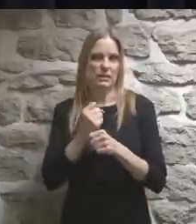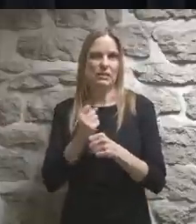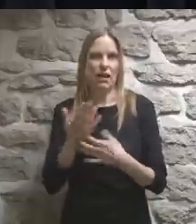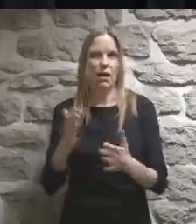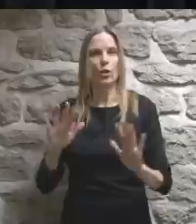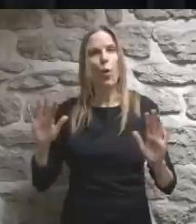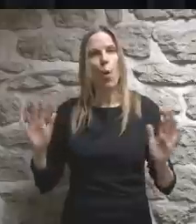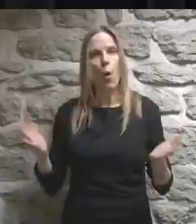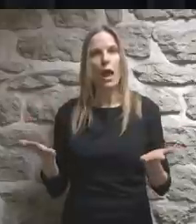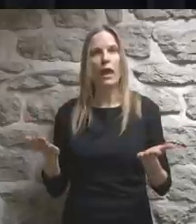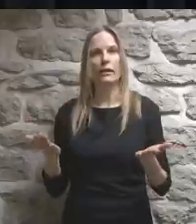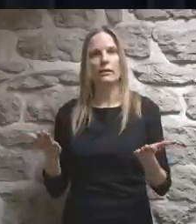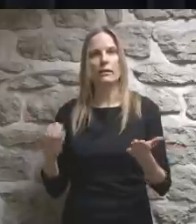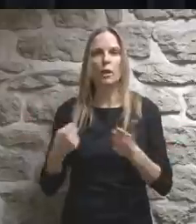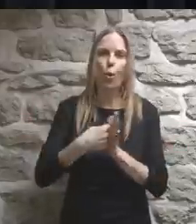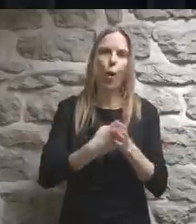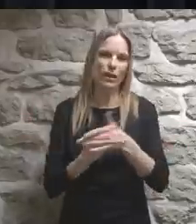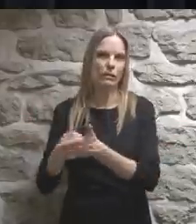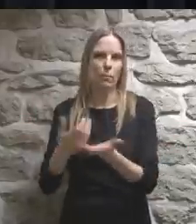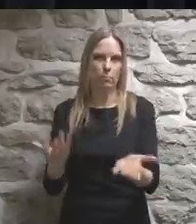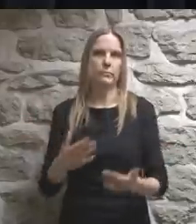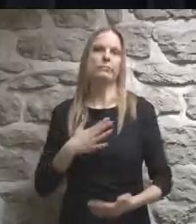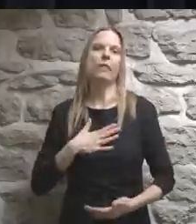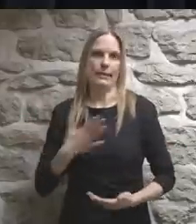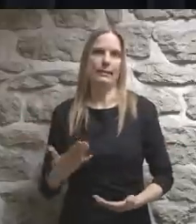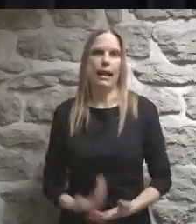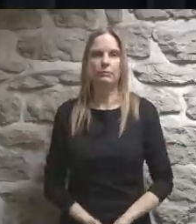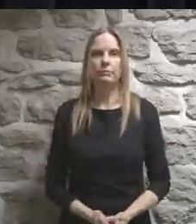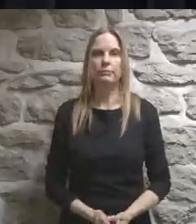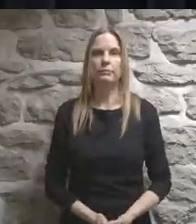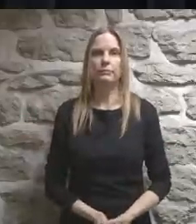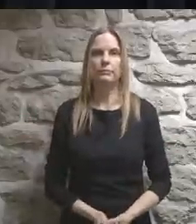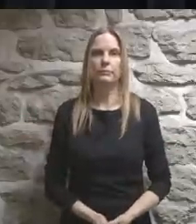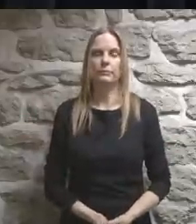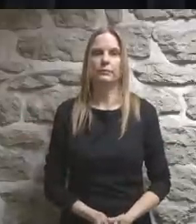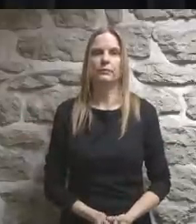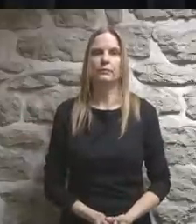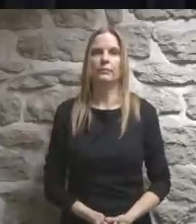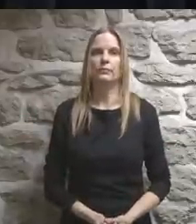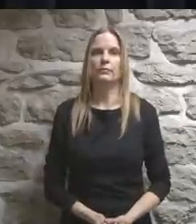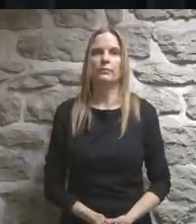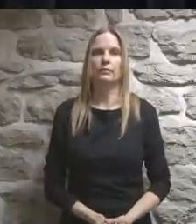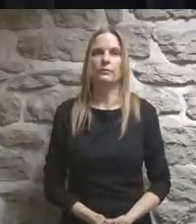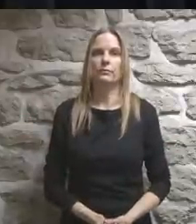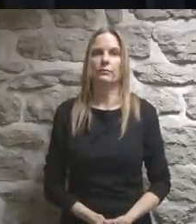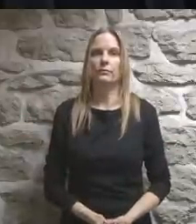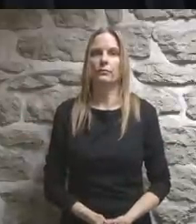et olla üksteisele toeks. Nii, aitäh minu poolt kõik.